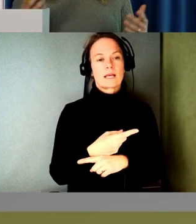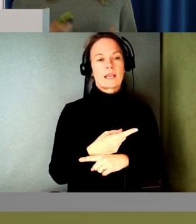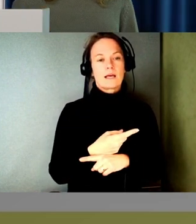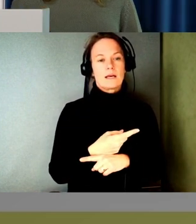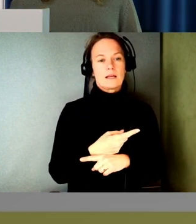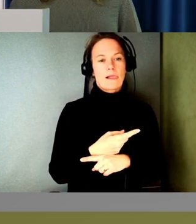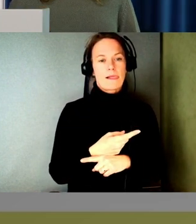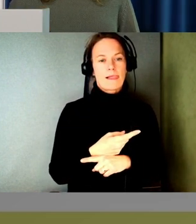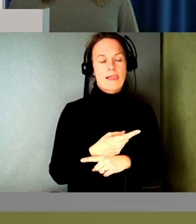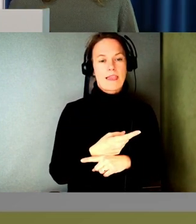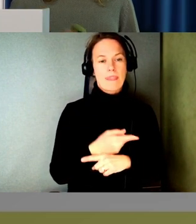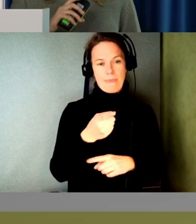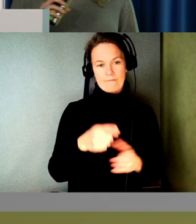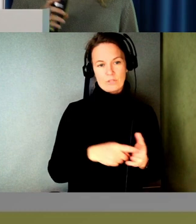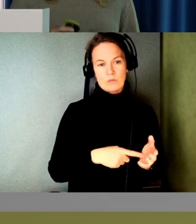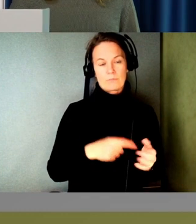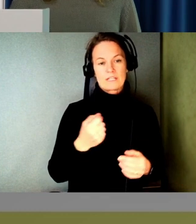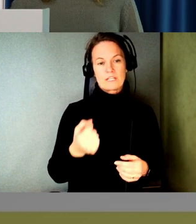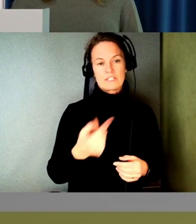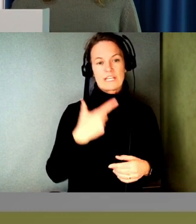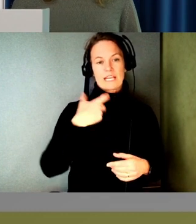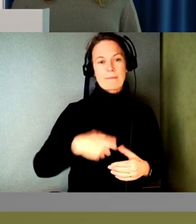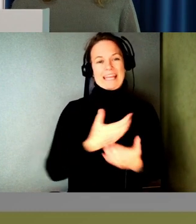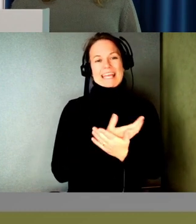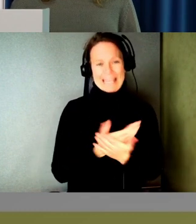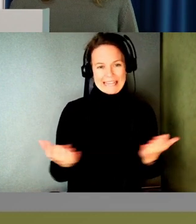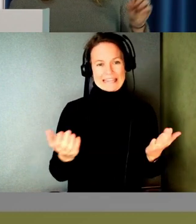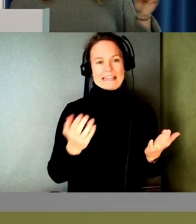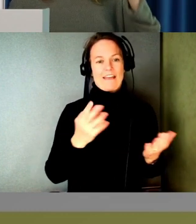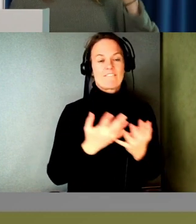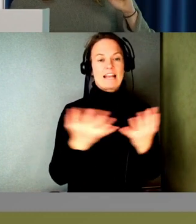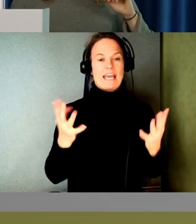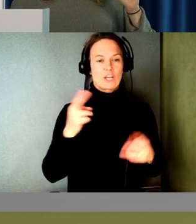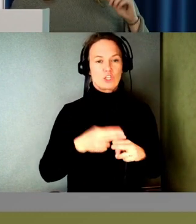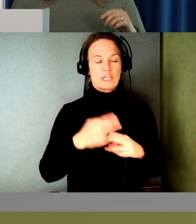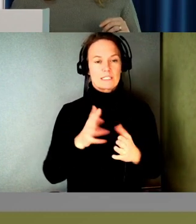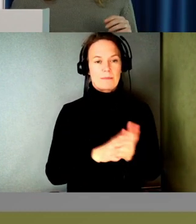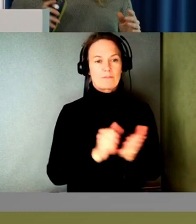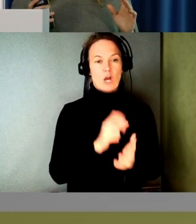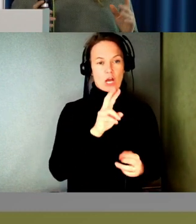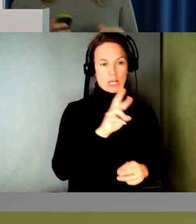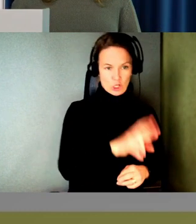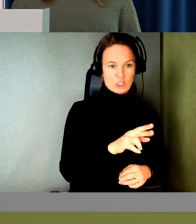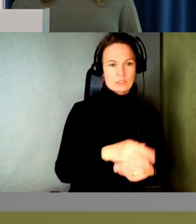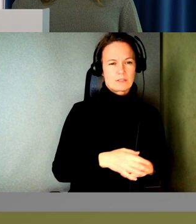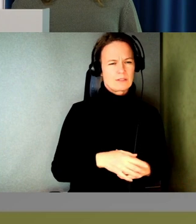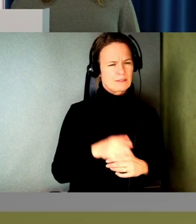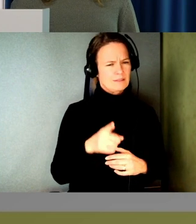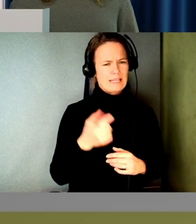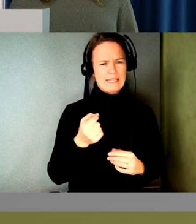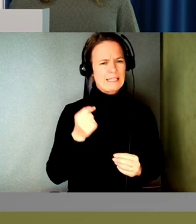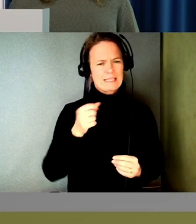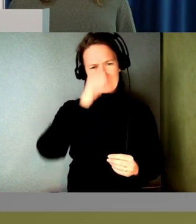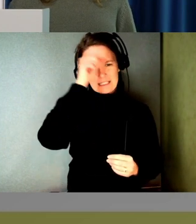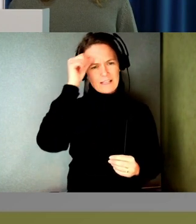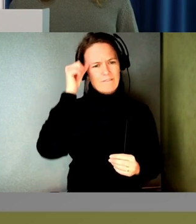ha den här varianten att skicka mig inte fler nyhetsbrev och så ska jag klicka i där det Det är lite svårt att